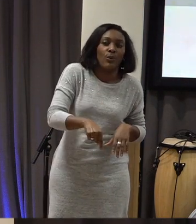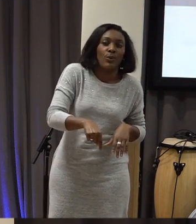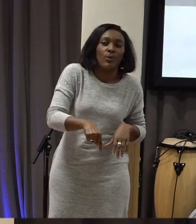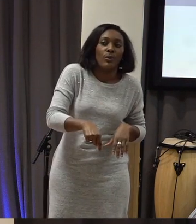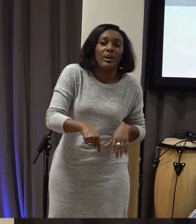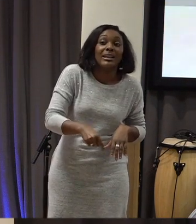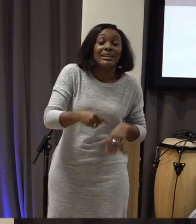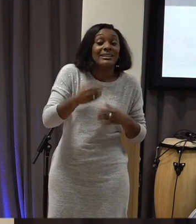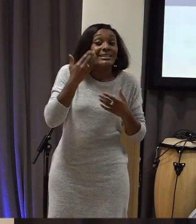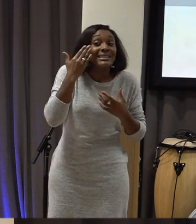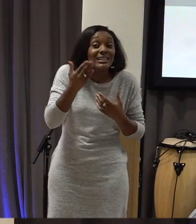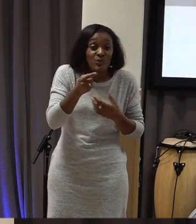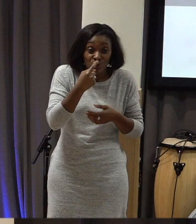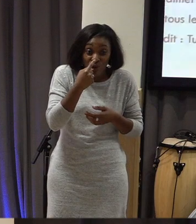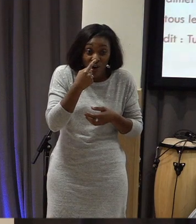Dieu.